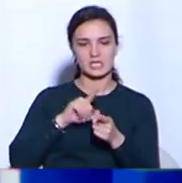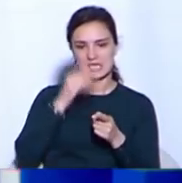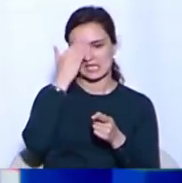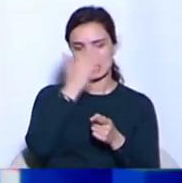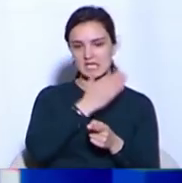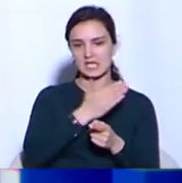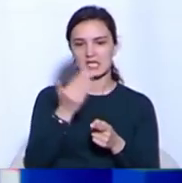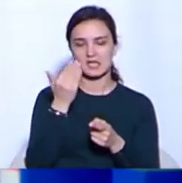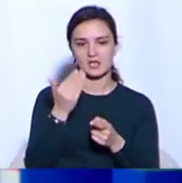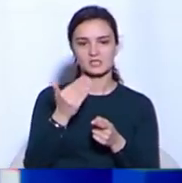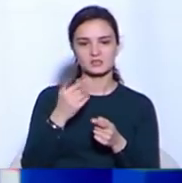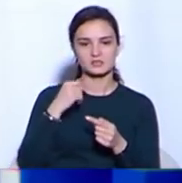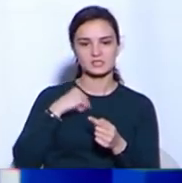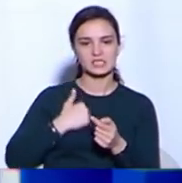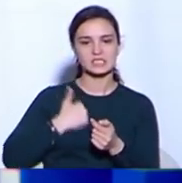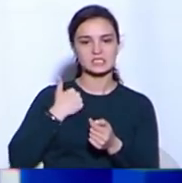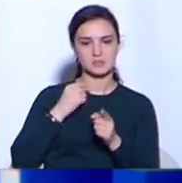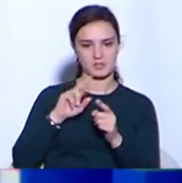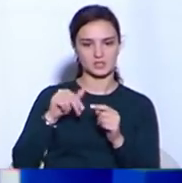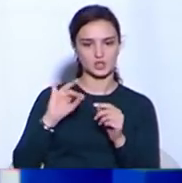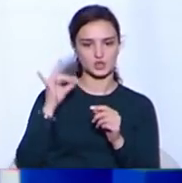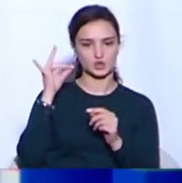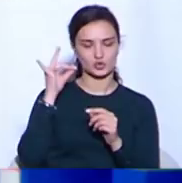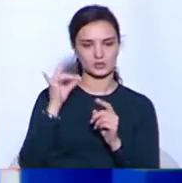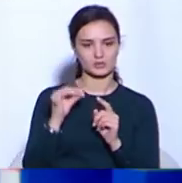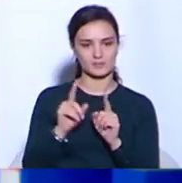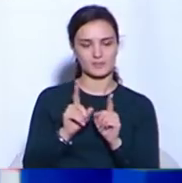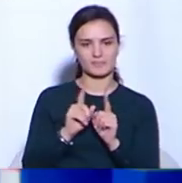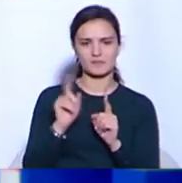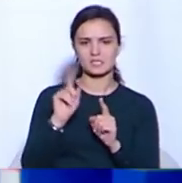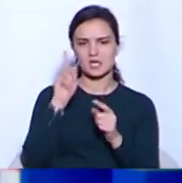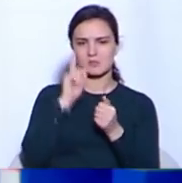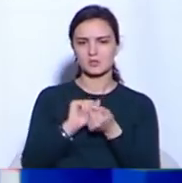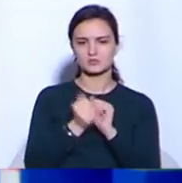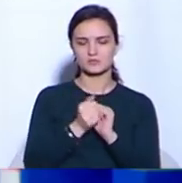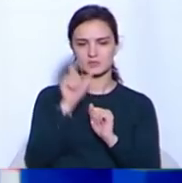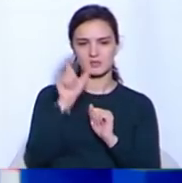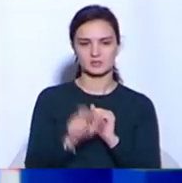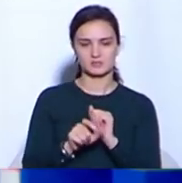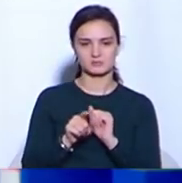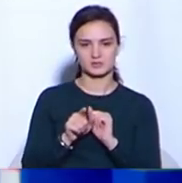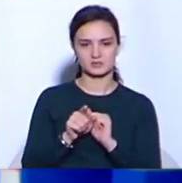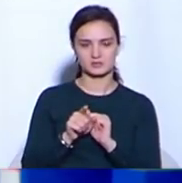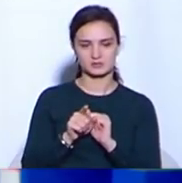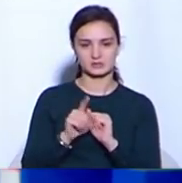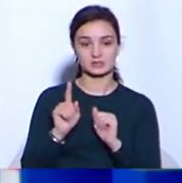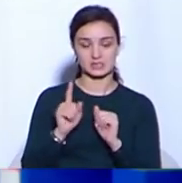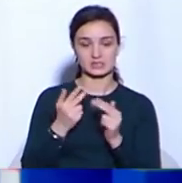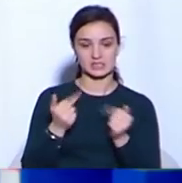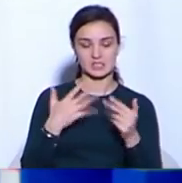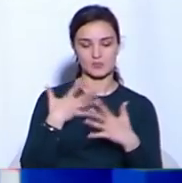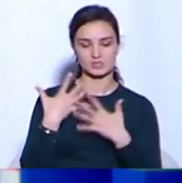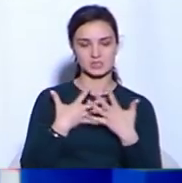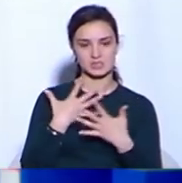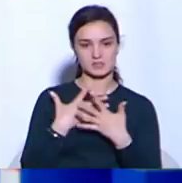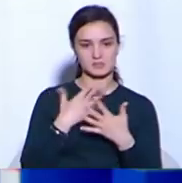ერის ღირსება და ჩვენი ისტორია. როდესაც ვლაპარაკობთ რა ამახსოვრდება ადამიანს, რა კი დღეს